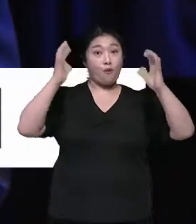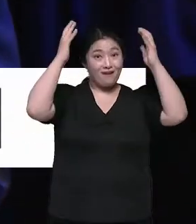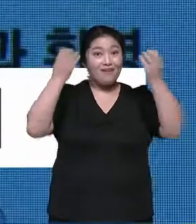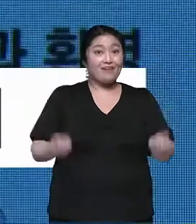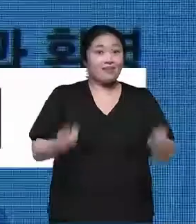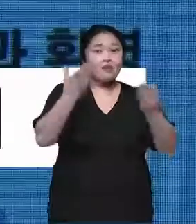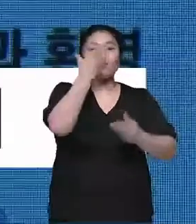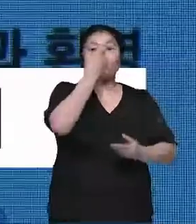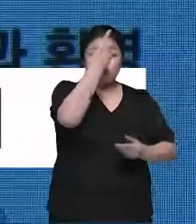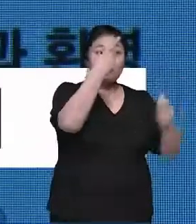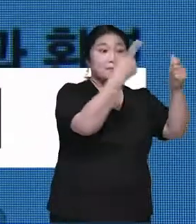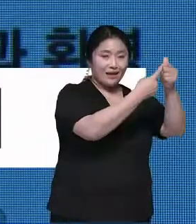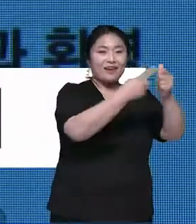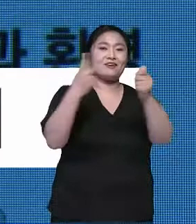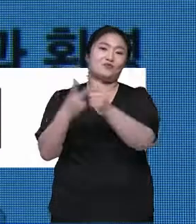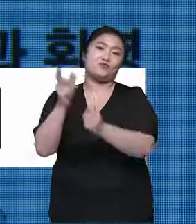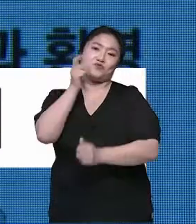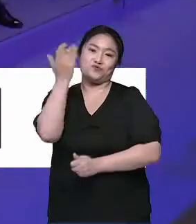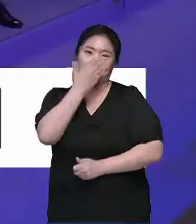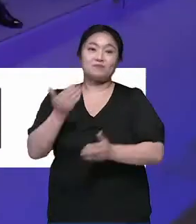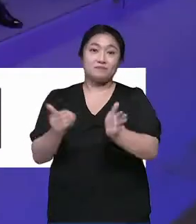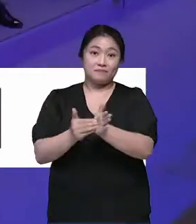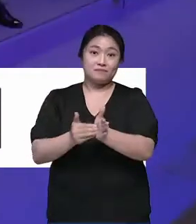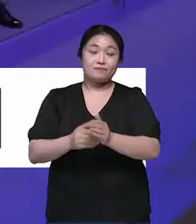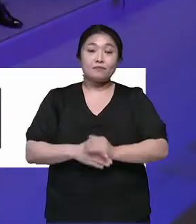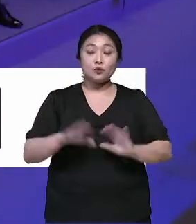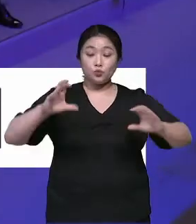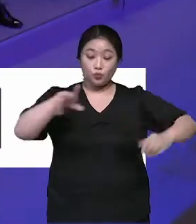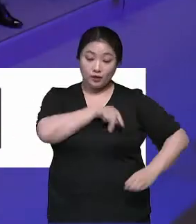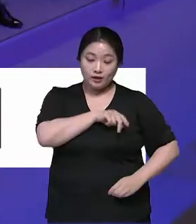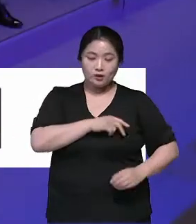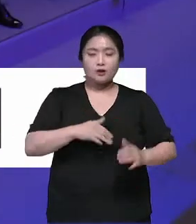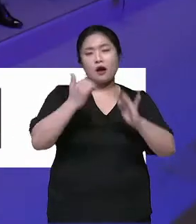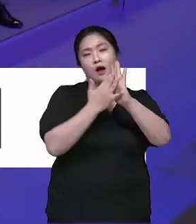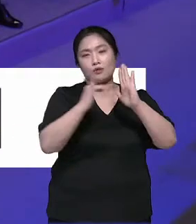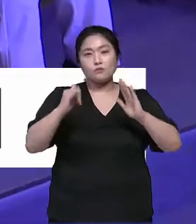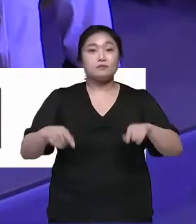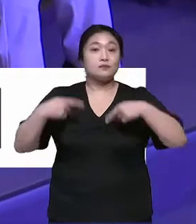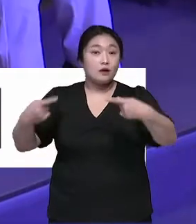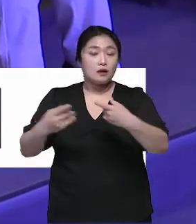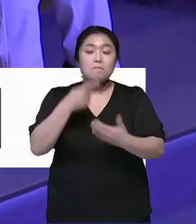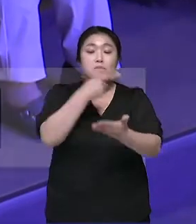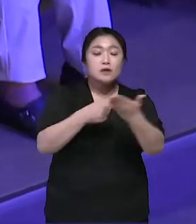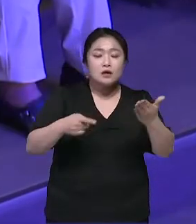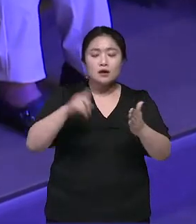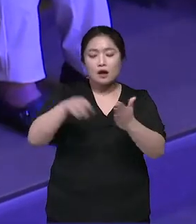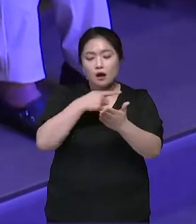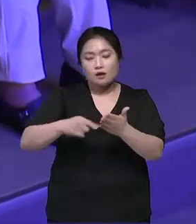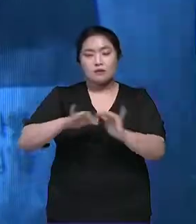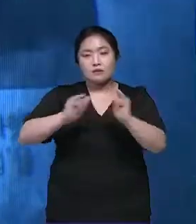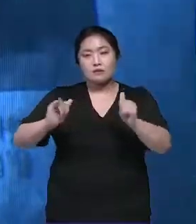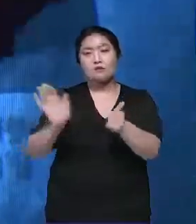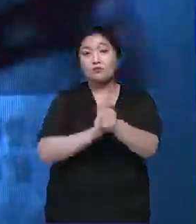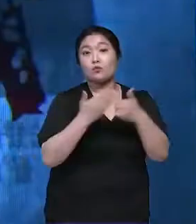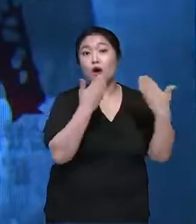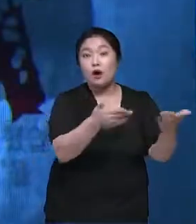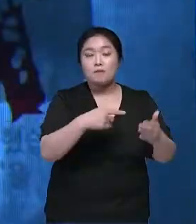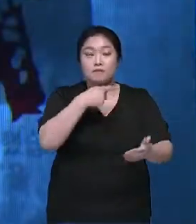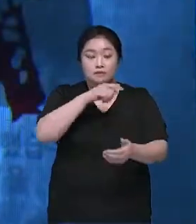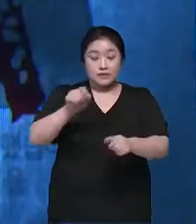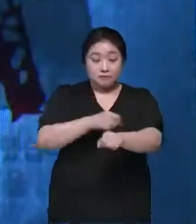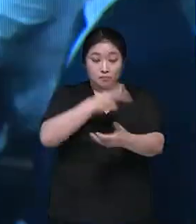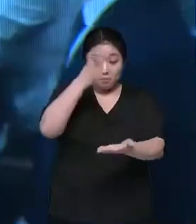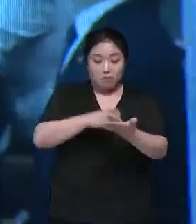행사가 순천에 이어 여수에서 열렸습니다. 국회의원과 유족들이 참석해 피해 유가족들을 위로하고 특별법